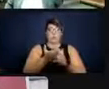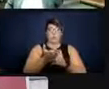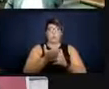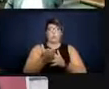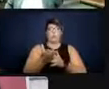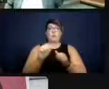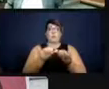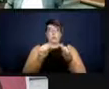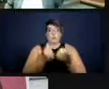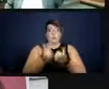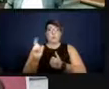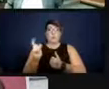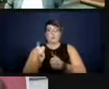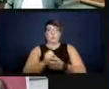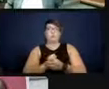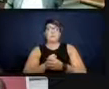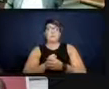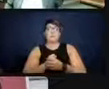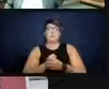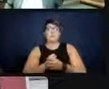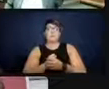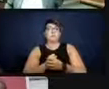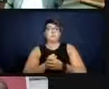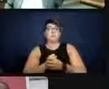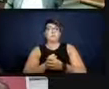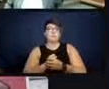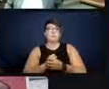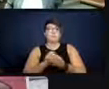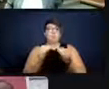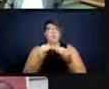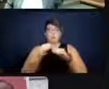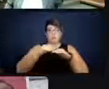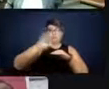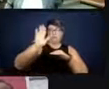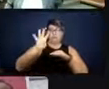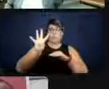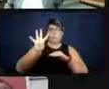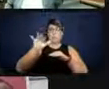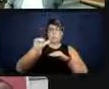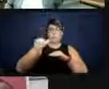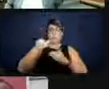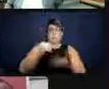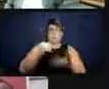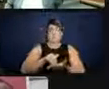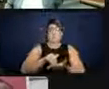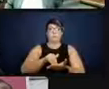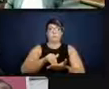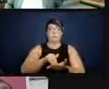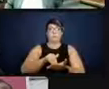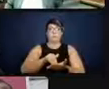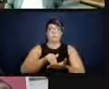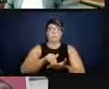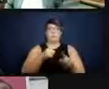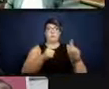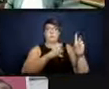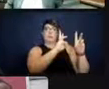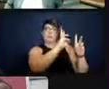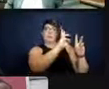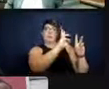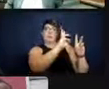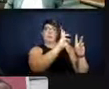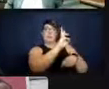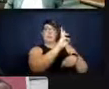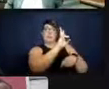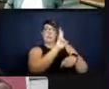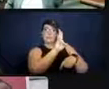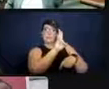عدد من الطلاب في أكاديمية لوزي، كما ترون هنا أكثر من 4000 من بين طلاب